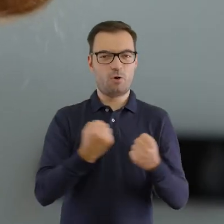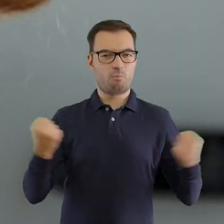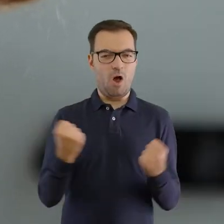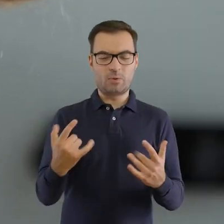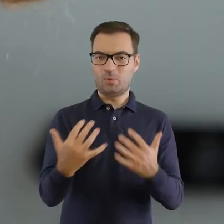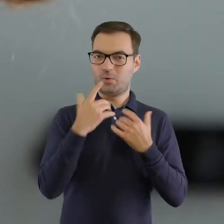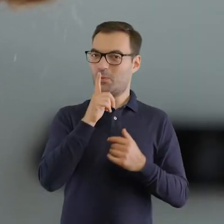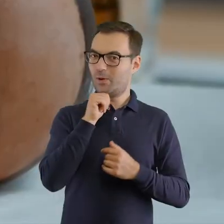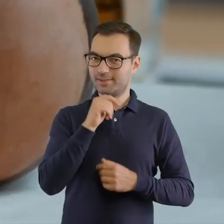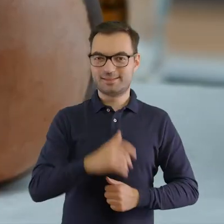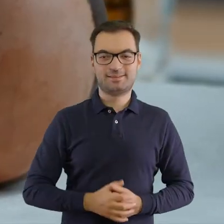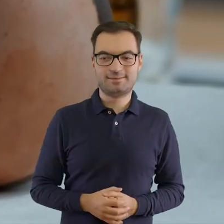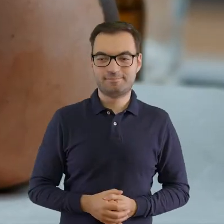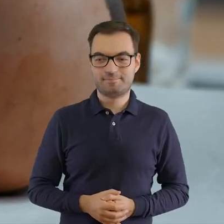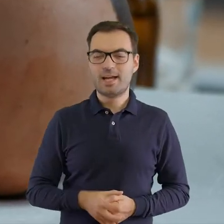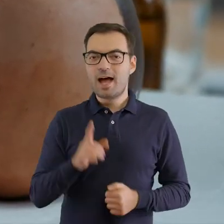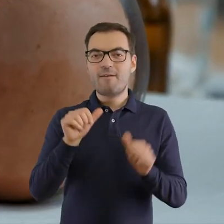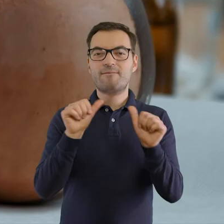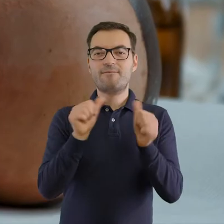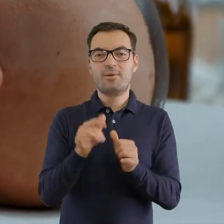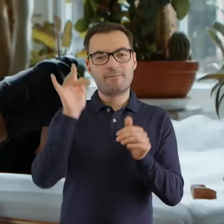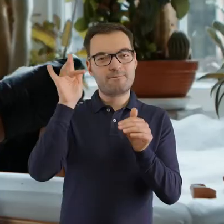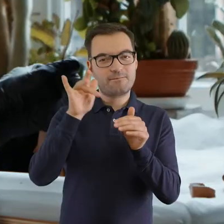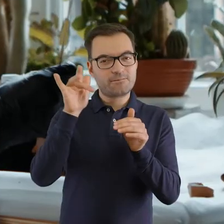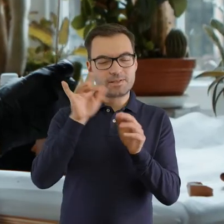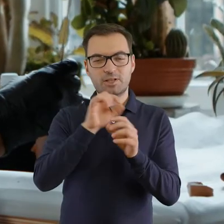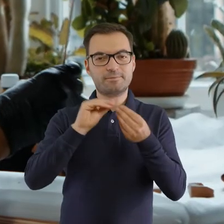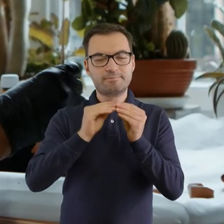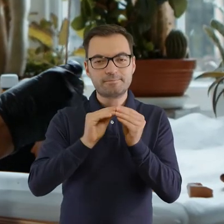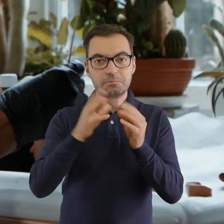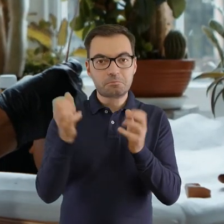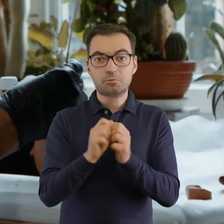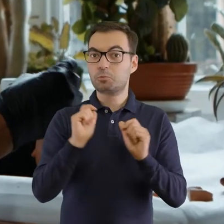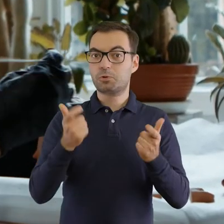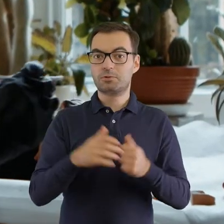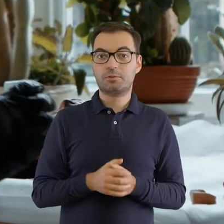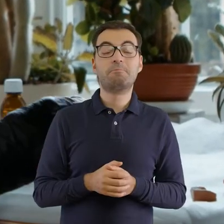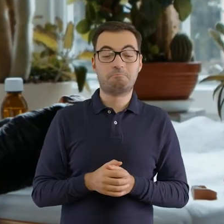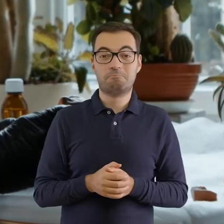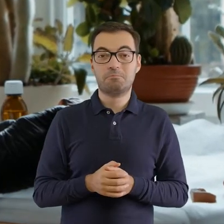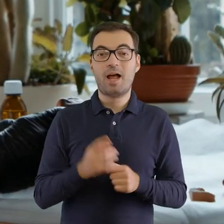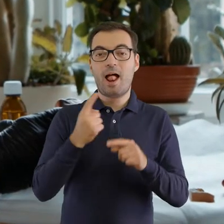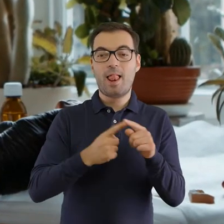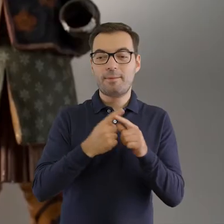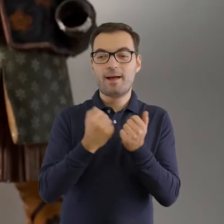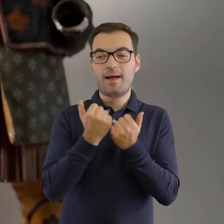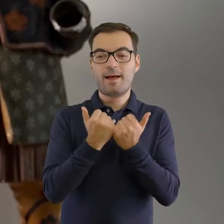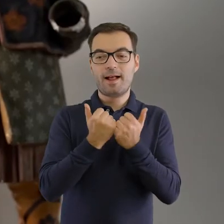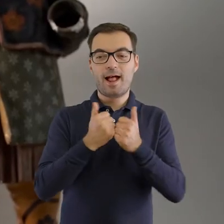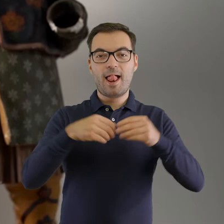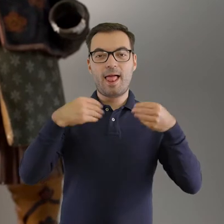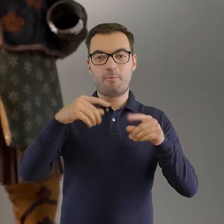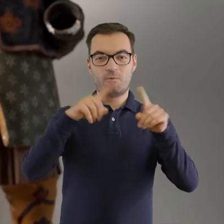świeże, intensywne. We wnętrzu jednej z figur w trakcie prac konserwatorskich odnaleziono fragment